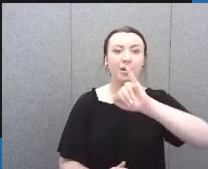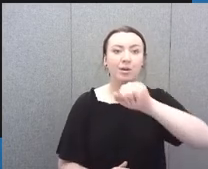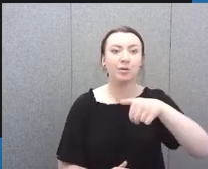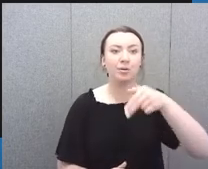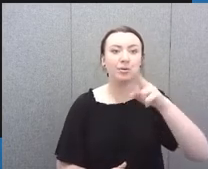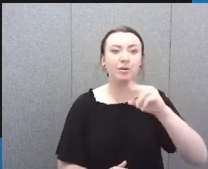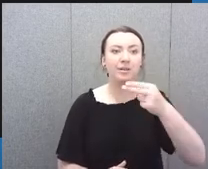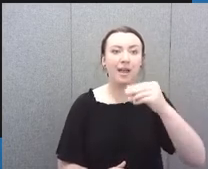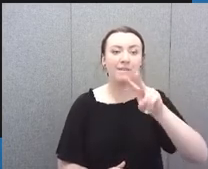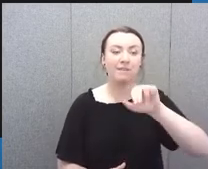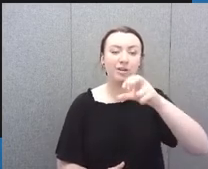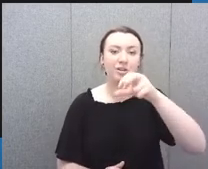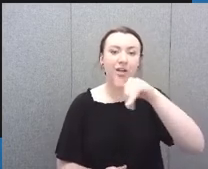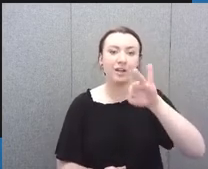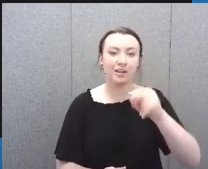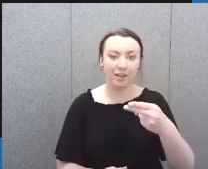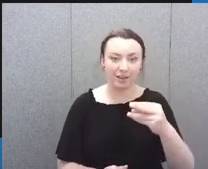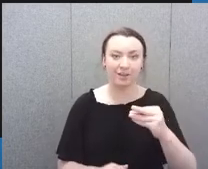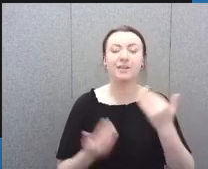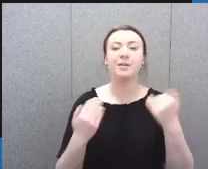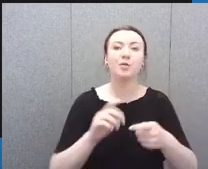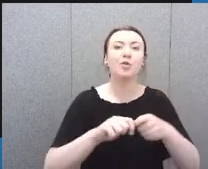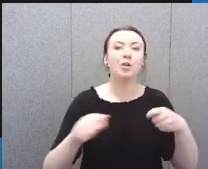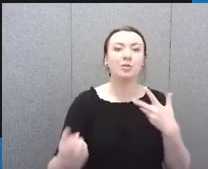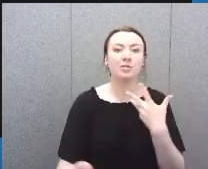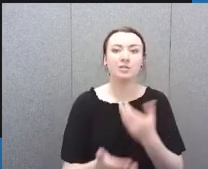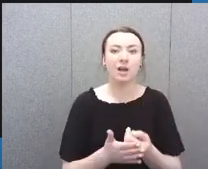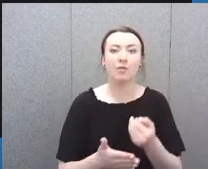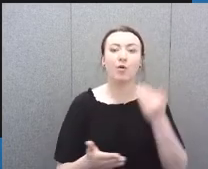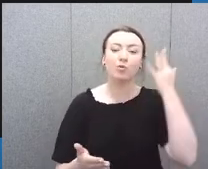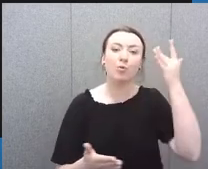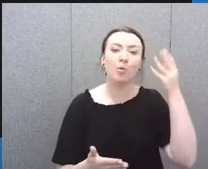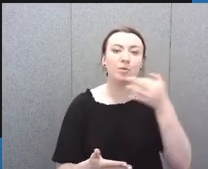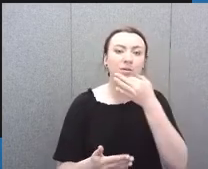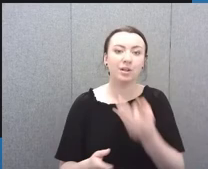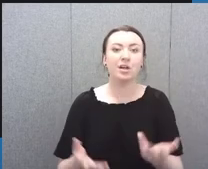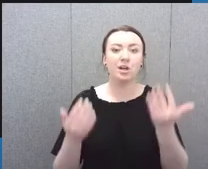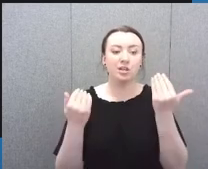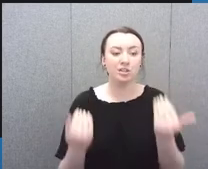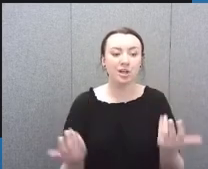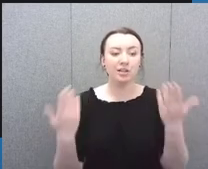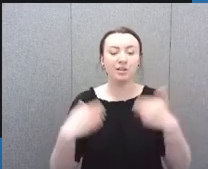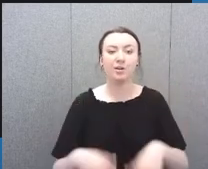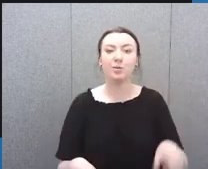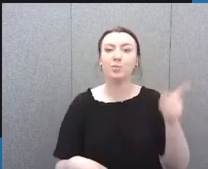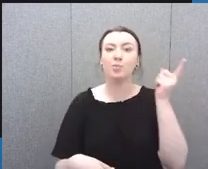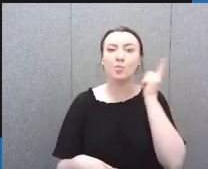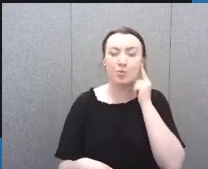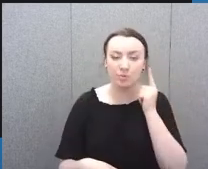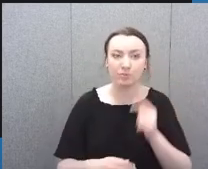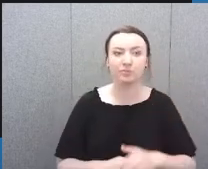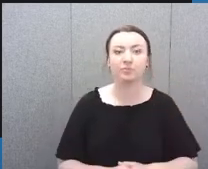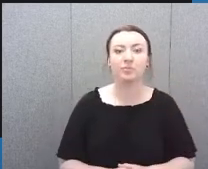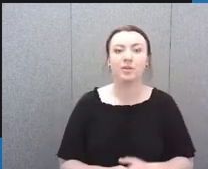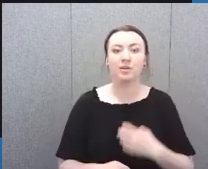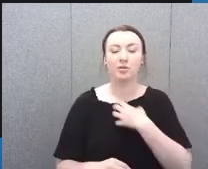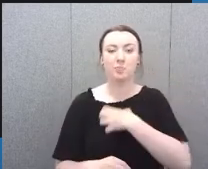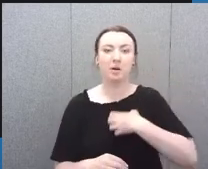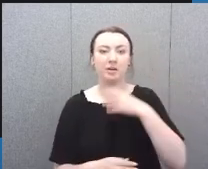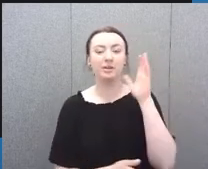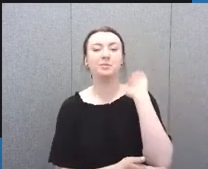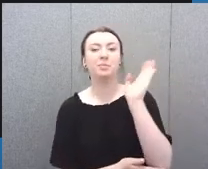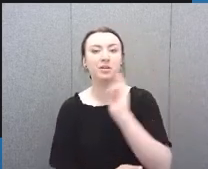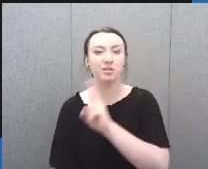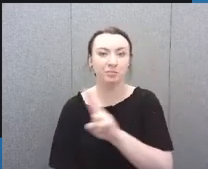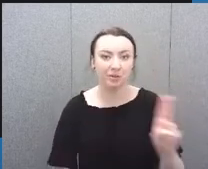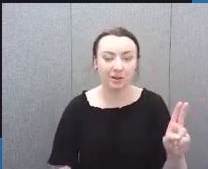особенно Раса Юкнявичене это хорошо сделала. И продолжаю свою мысль про то, что сегодня, как мы уже и слышали от